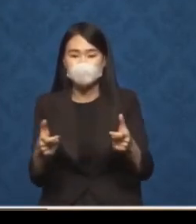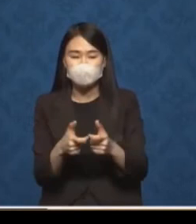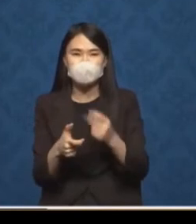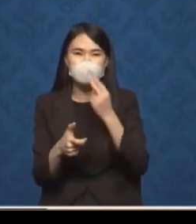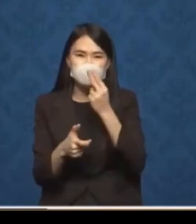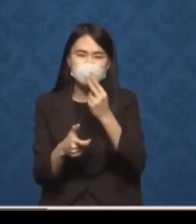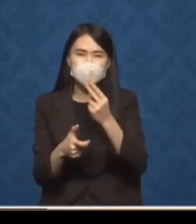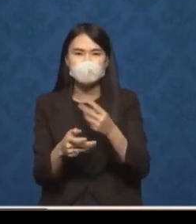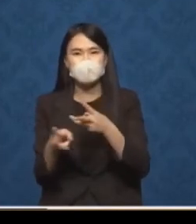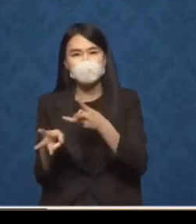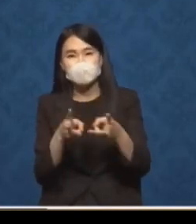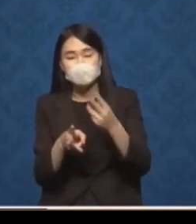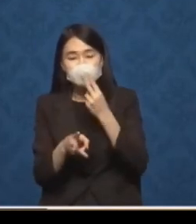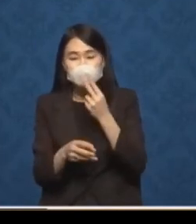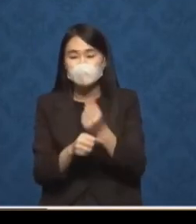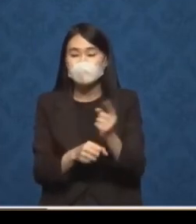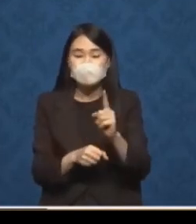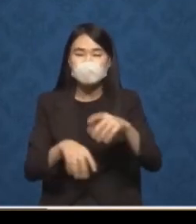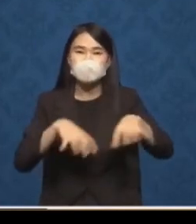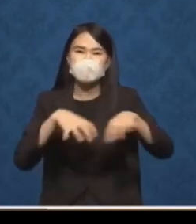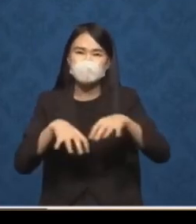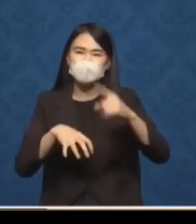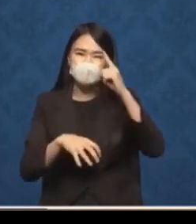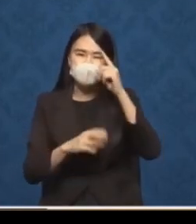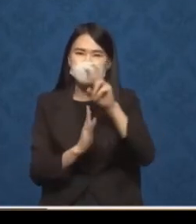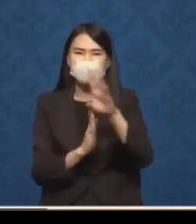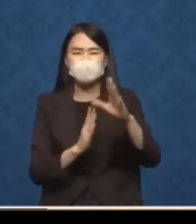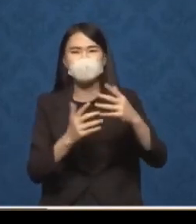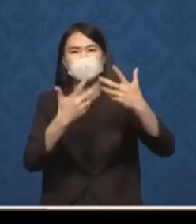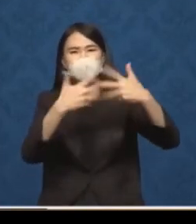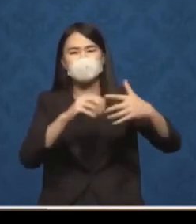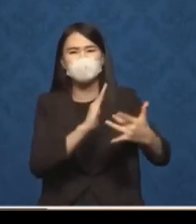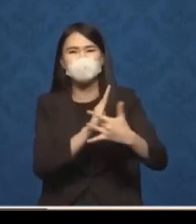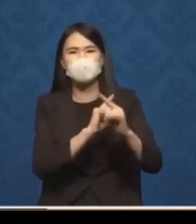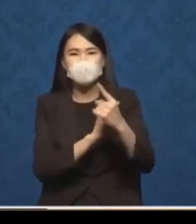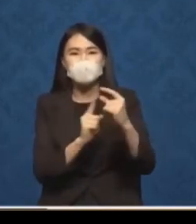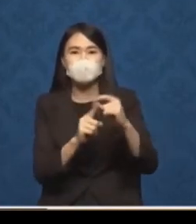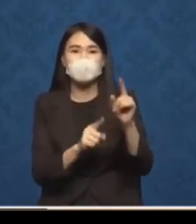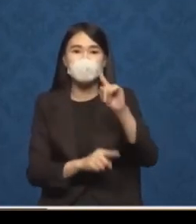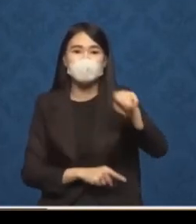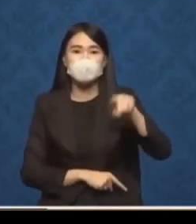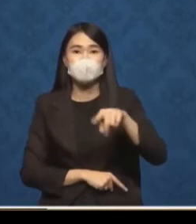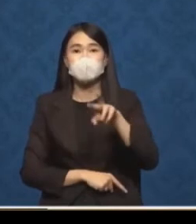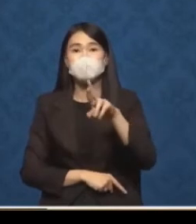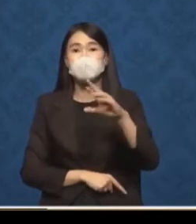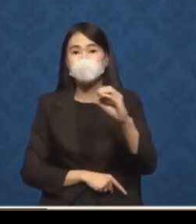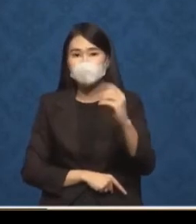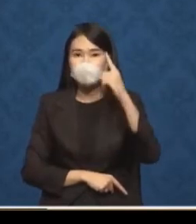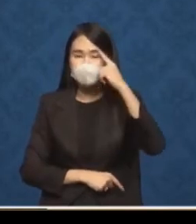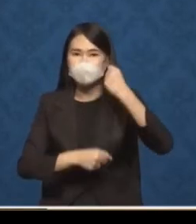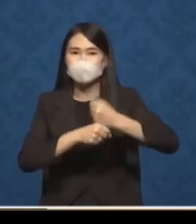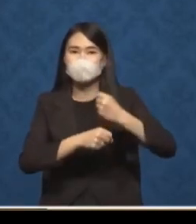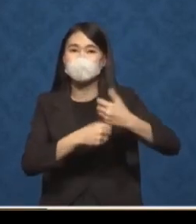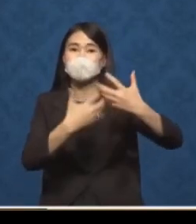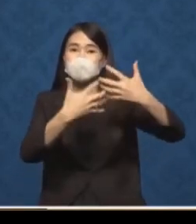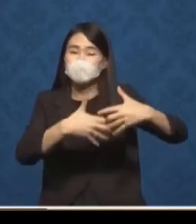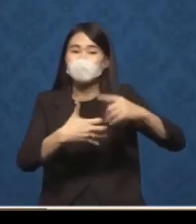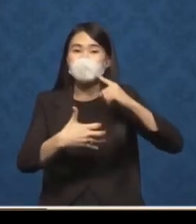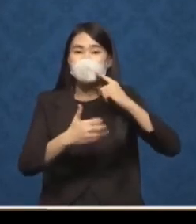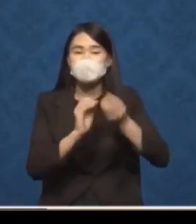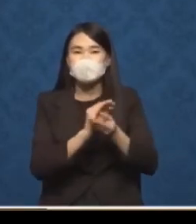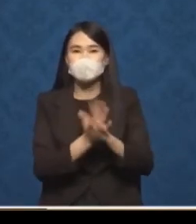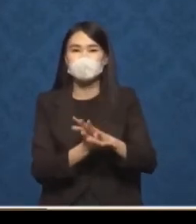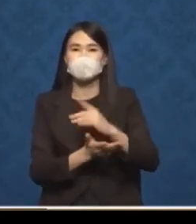การจะจัดตั้งระบบนวัตกรรมใหม่ระบบ RO ระบบผลิตน้ำเค็มให้มาเป็นน้ำ